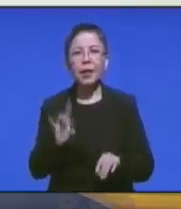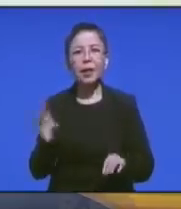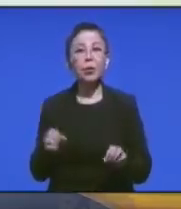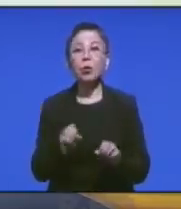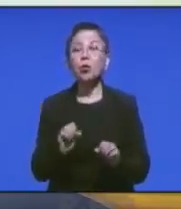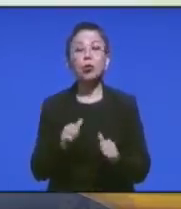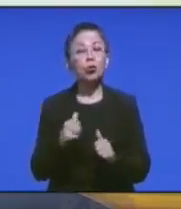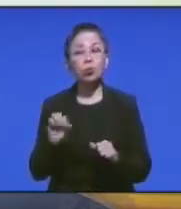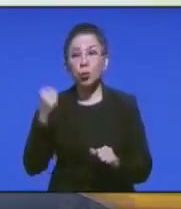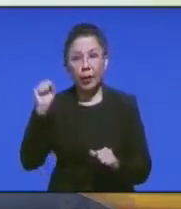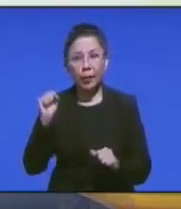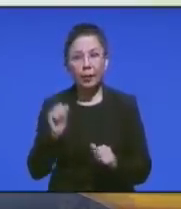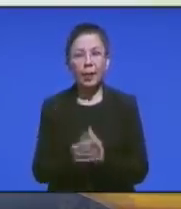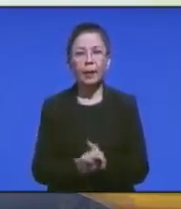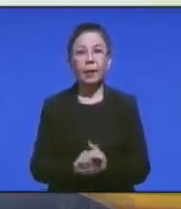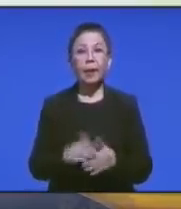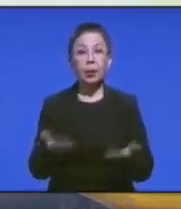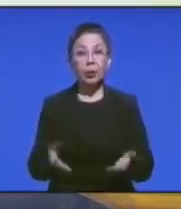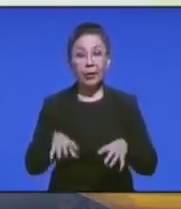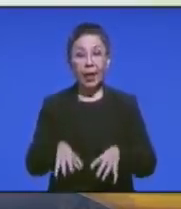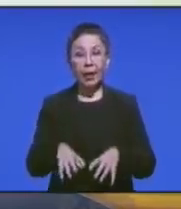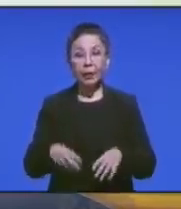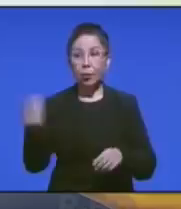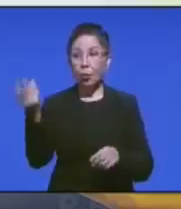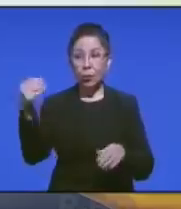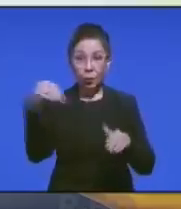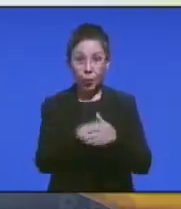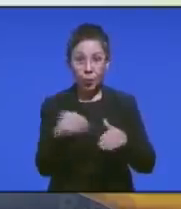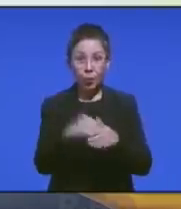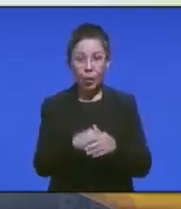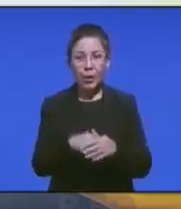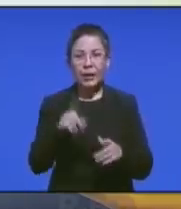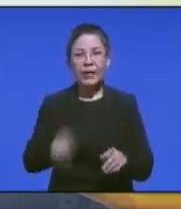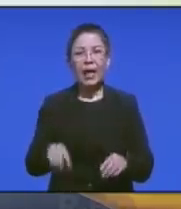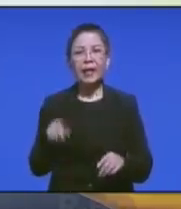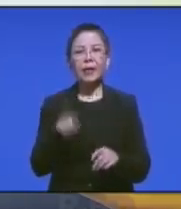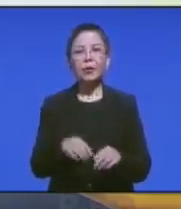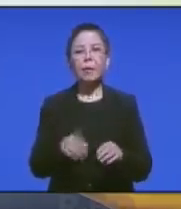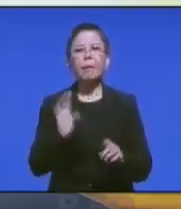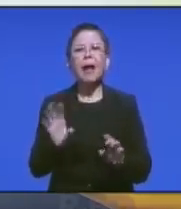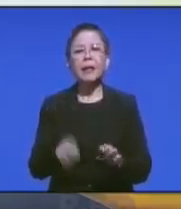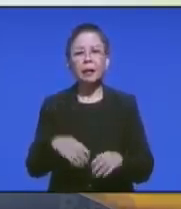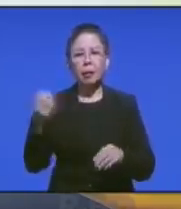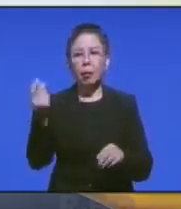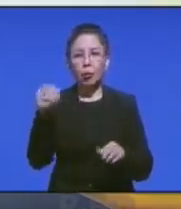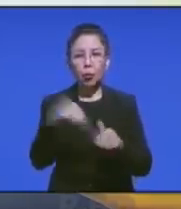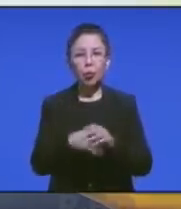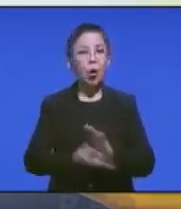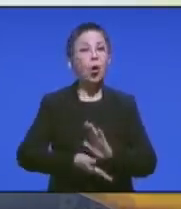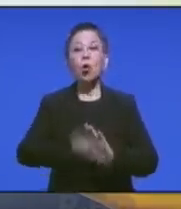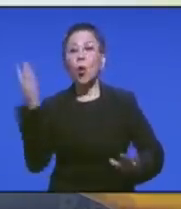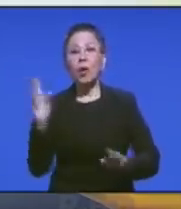yang harus diantisipasi pemerintah. Apalagi dunia investasi harus ternoda dengan hengkangnya sejumlah investor dari